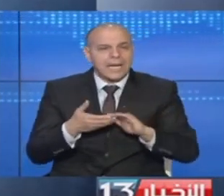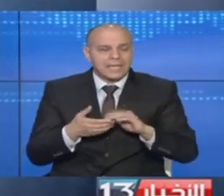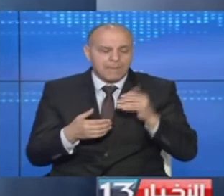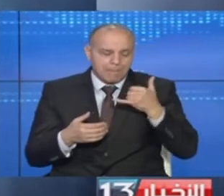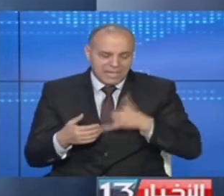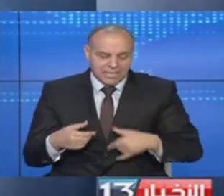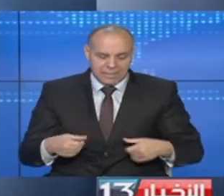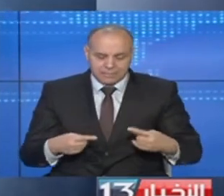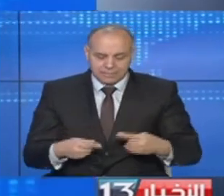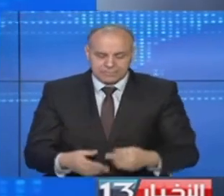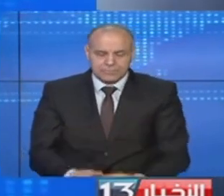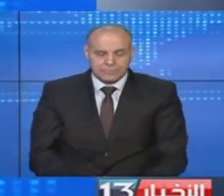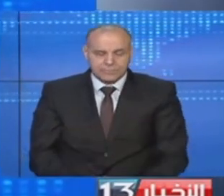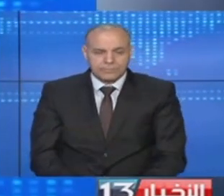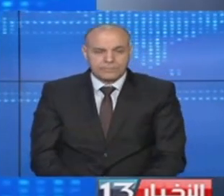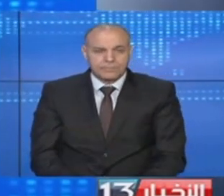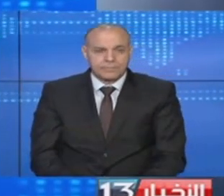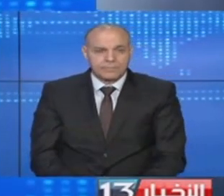بن قردن.